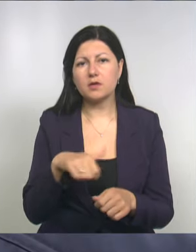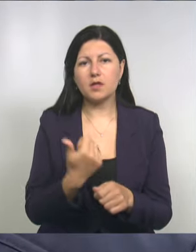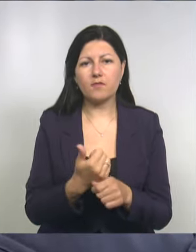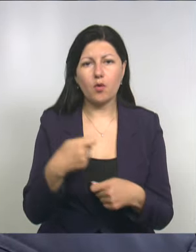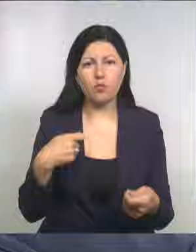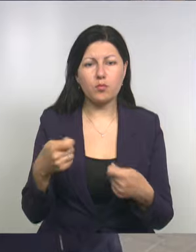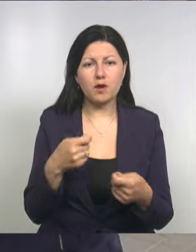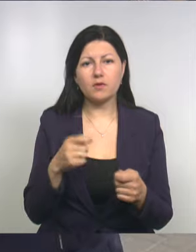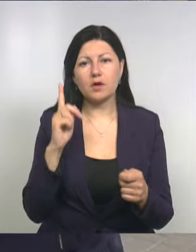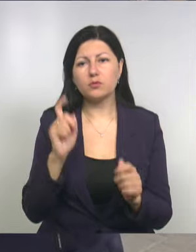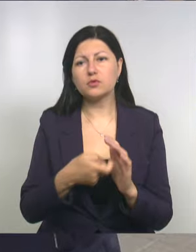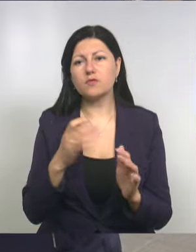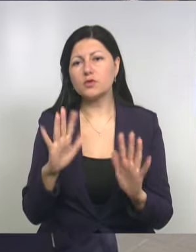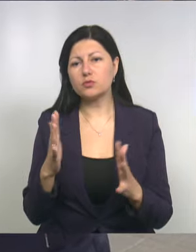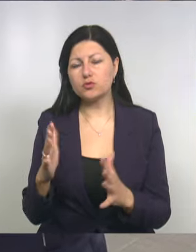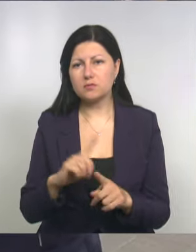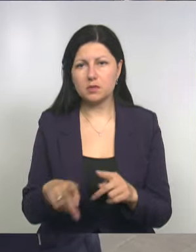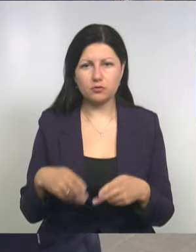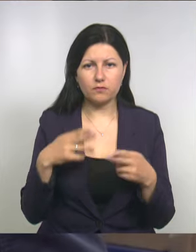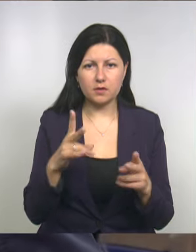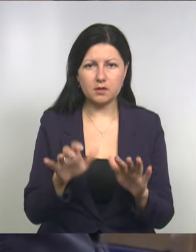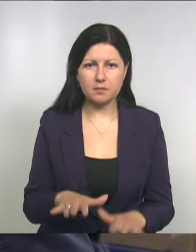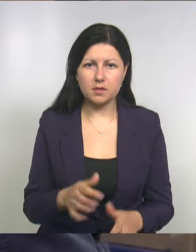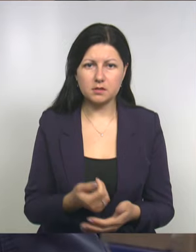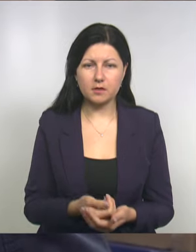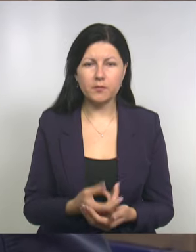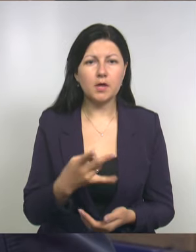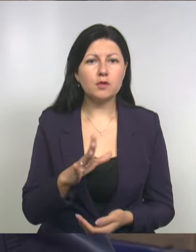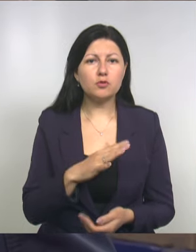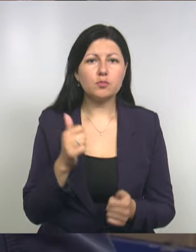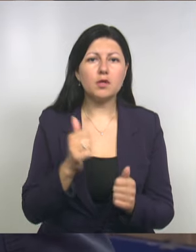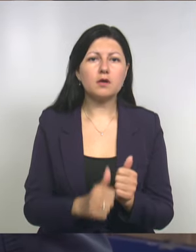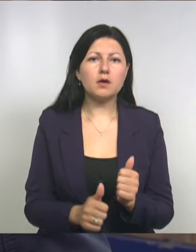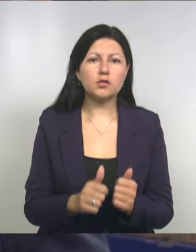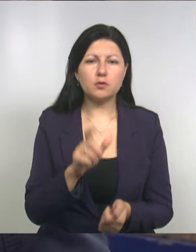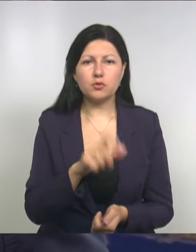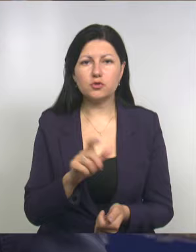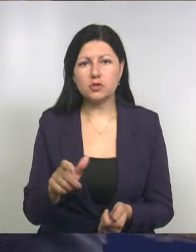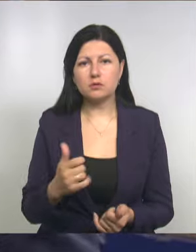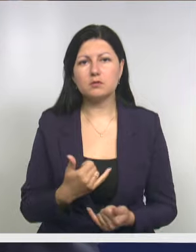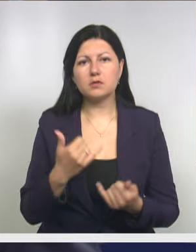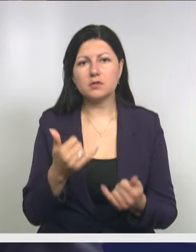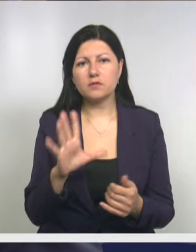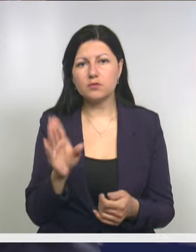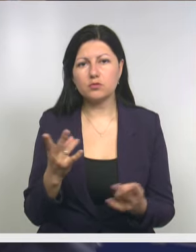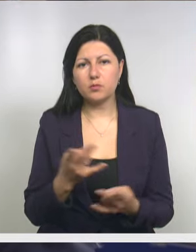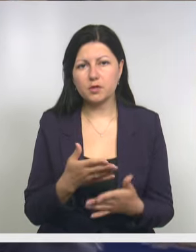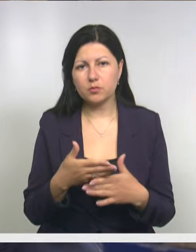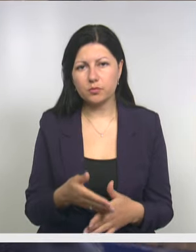Узнав о случившемся, сразу же выехал на место. Нужно было каждому жителю оказать всю